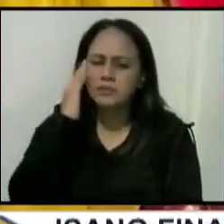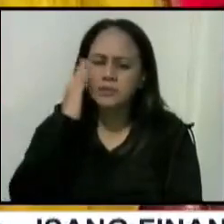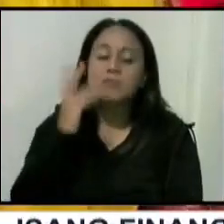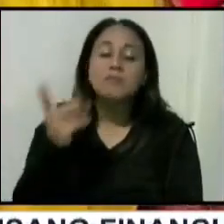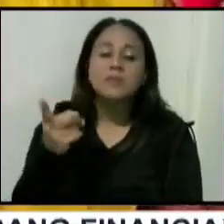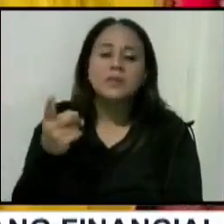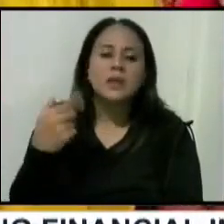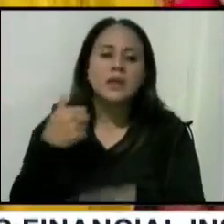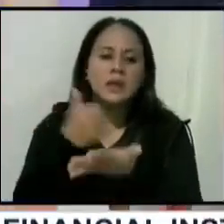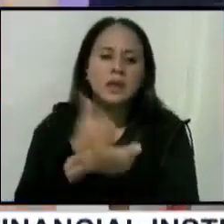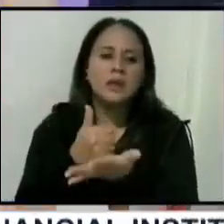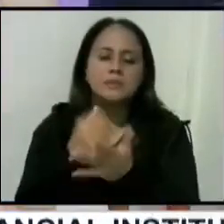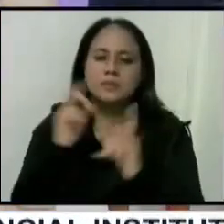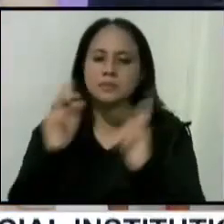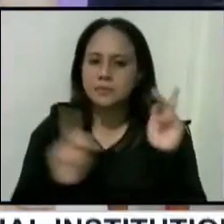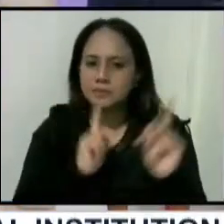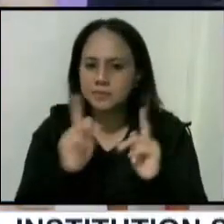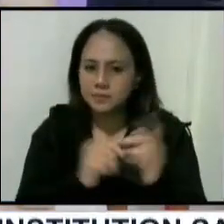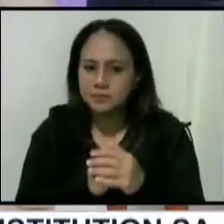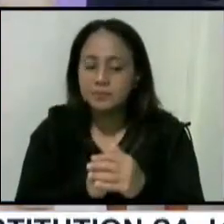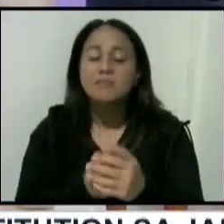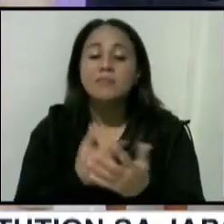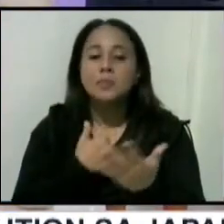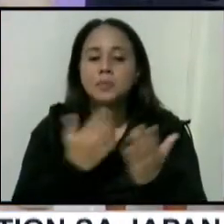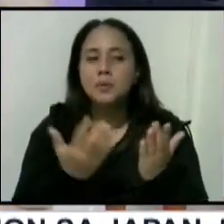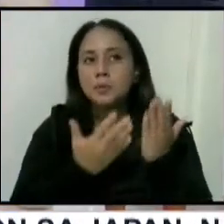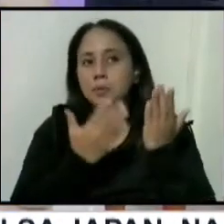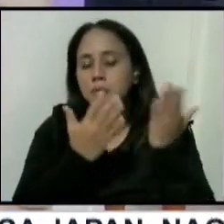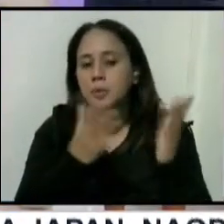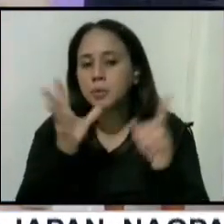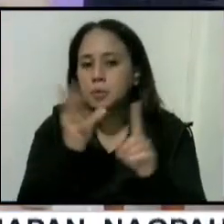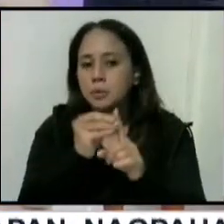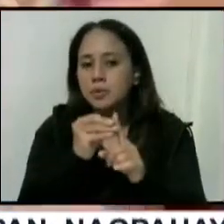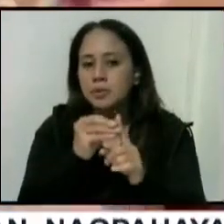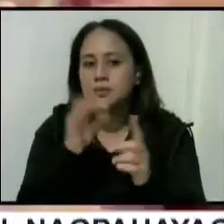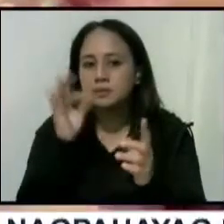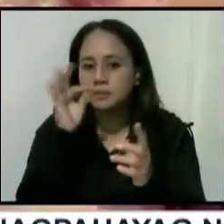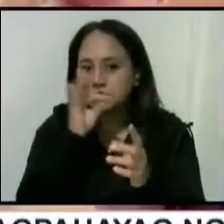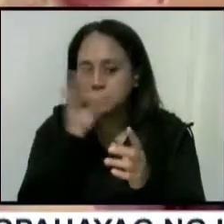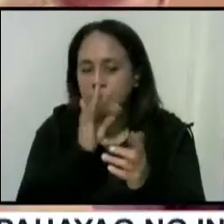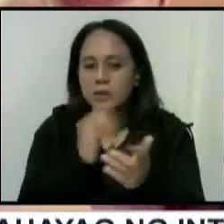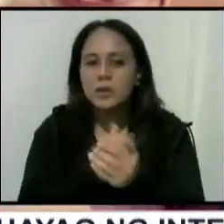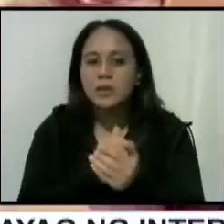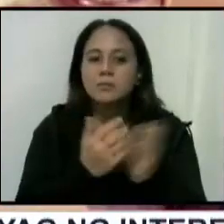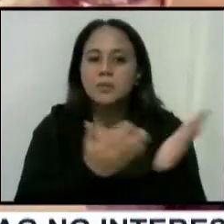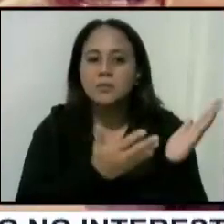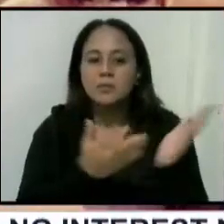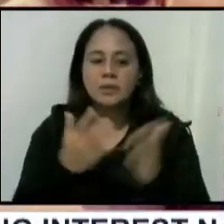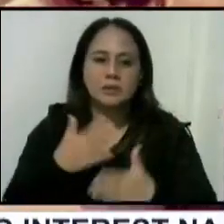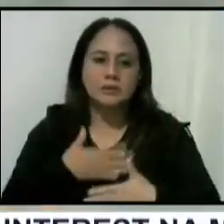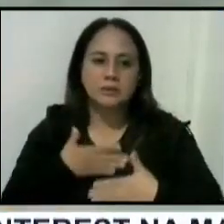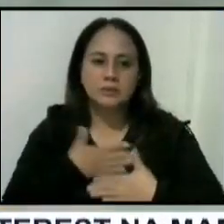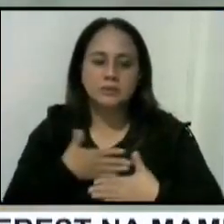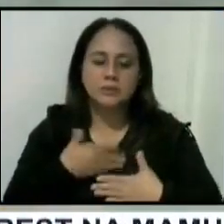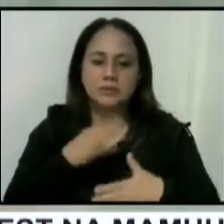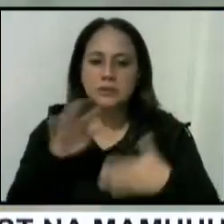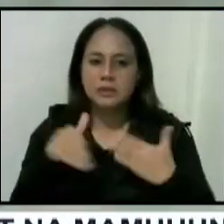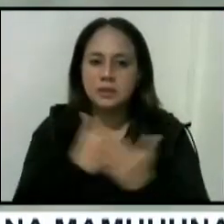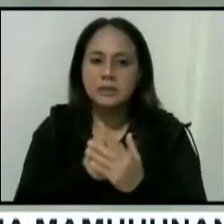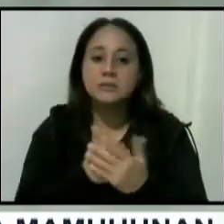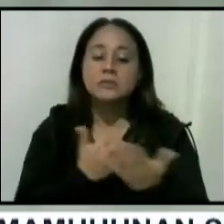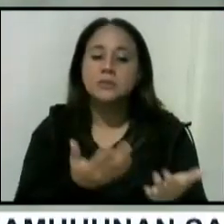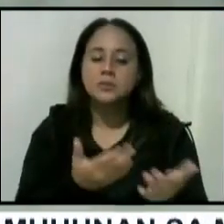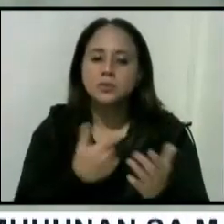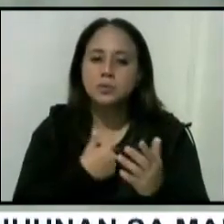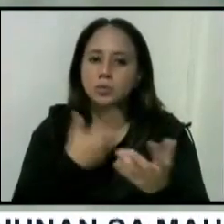mga kababayan, pagsusulong ng kulturang Pinoy at paghahatid ng kasiyahan sa lahat. Kaya naman, sakto rin para